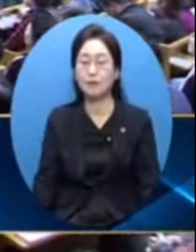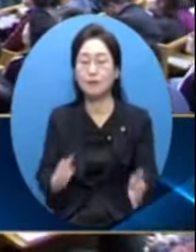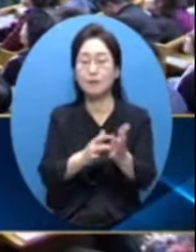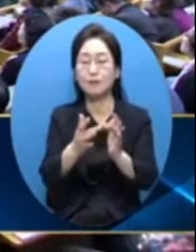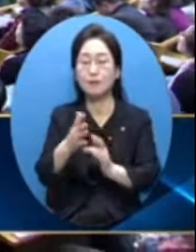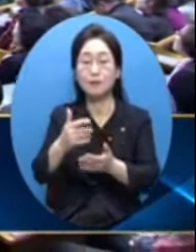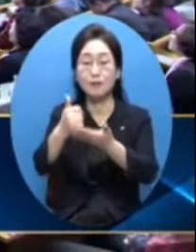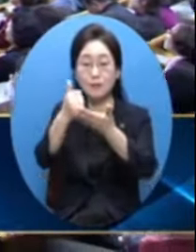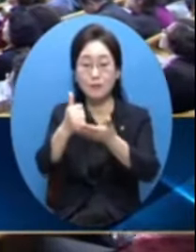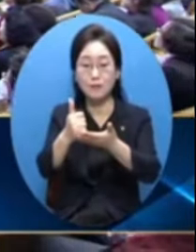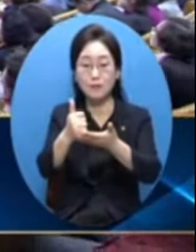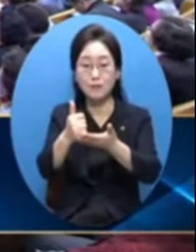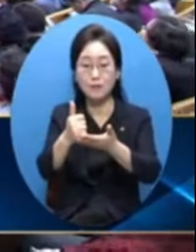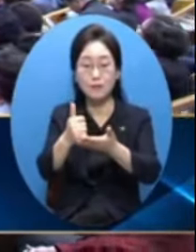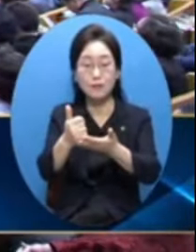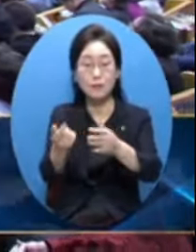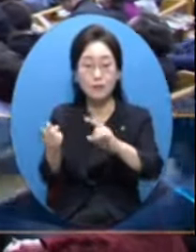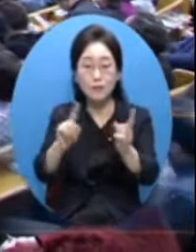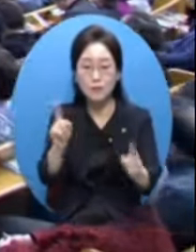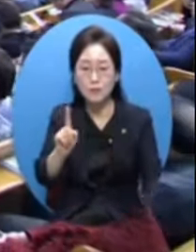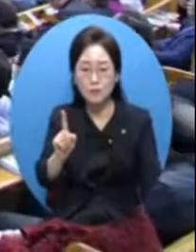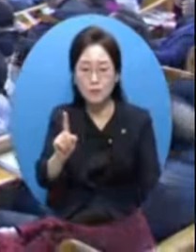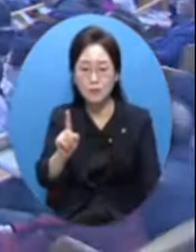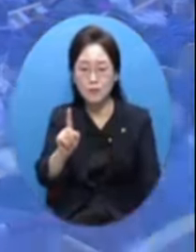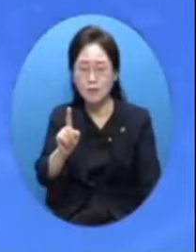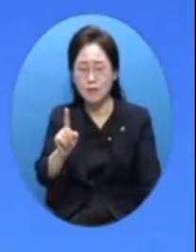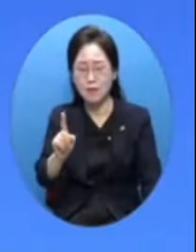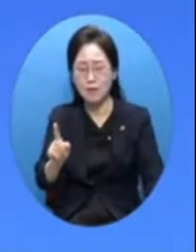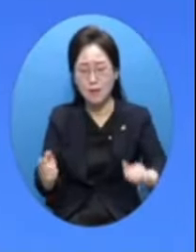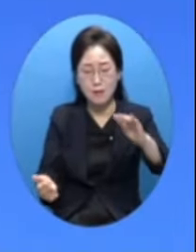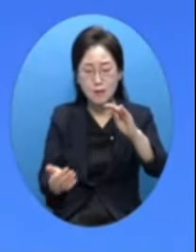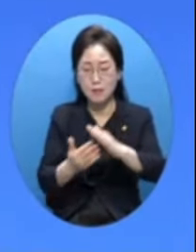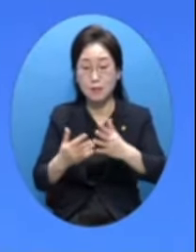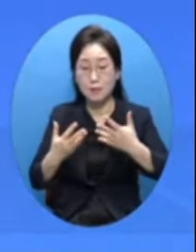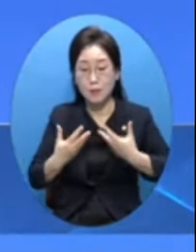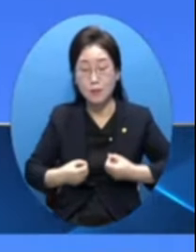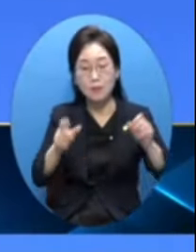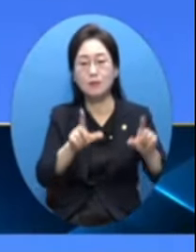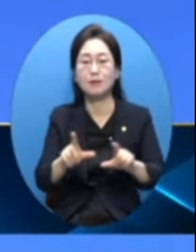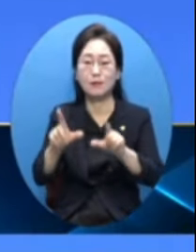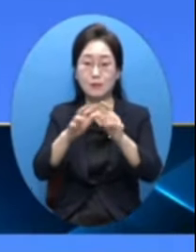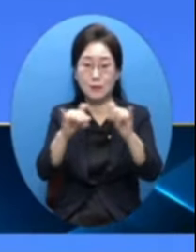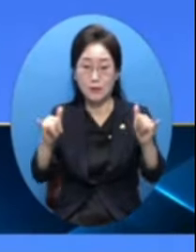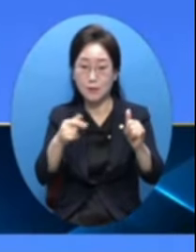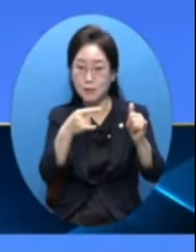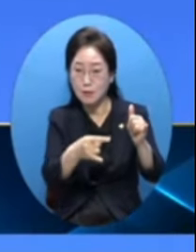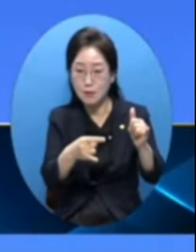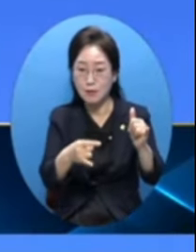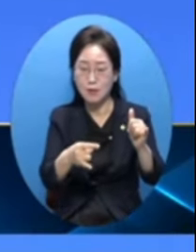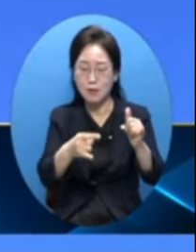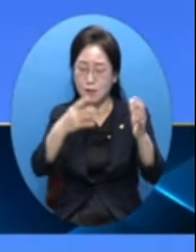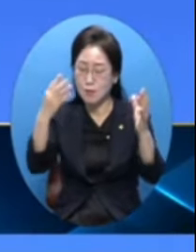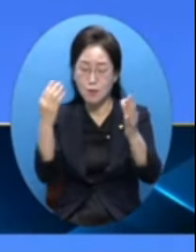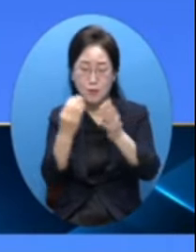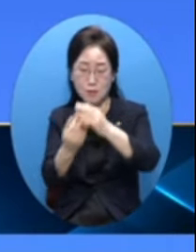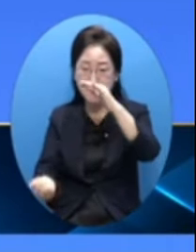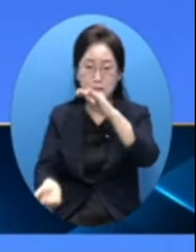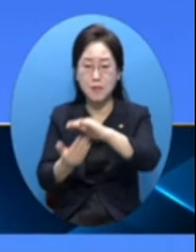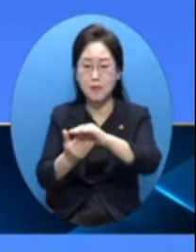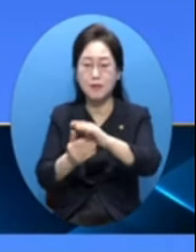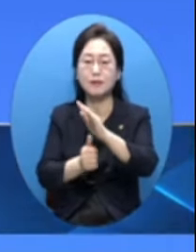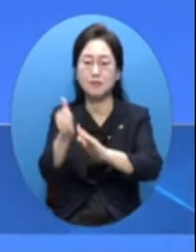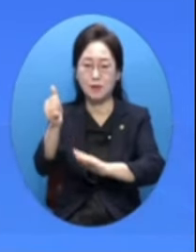예수님의 부활은 절대 절망의 삶을 살던 온 인류에게 절대 희망이 되었습니다.